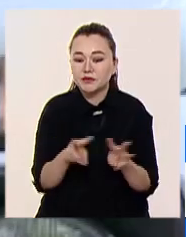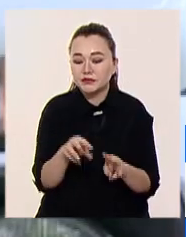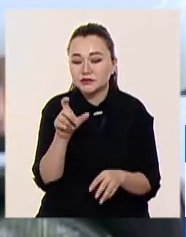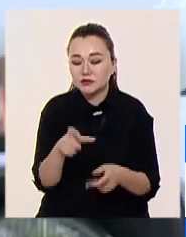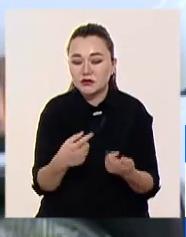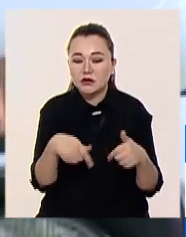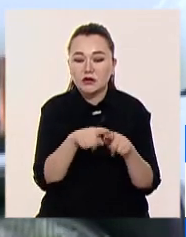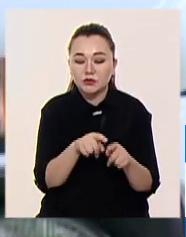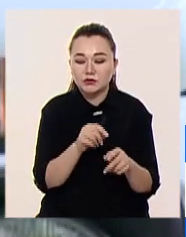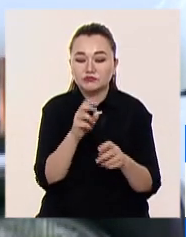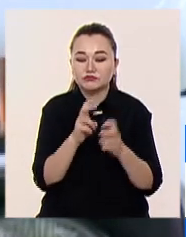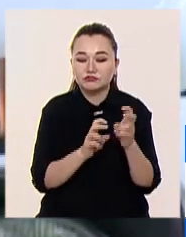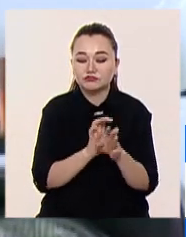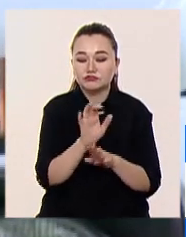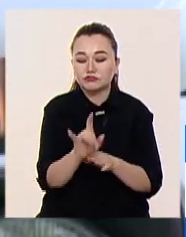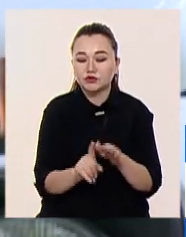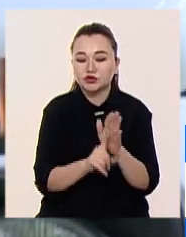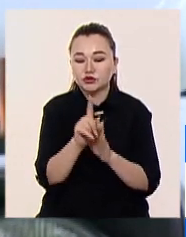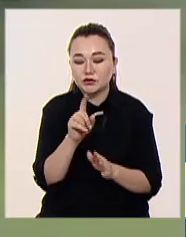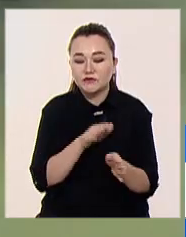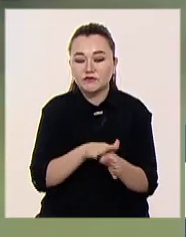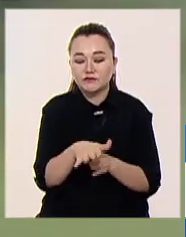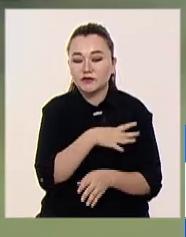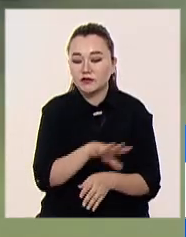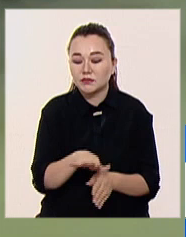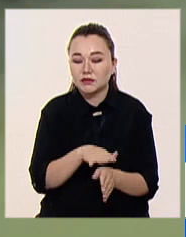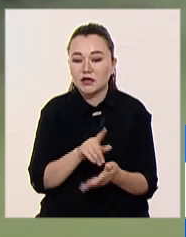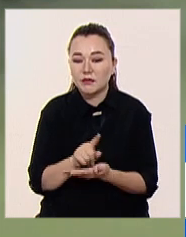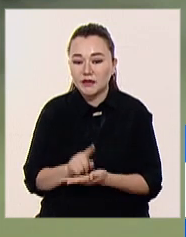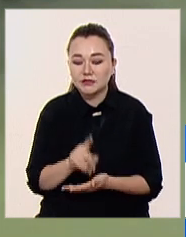компания өндірісті жаңғырту бойынша міндетін орындамаған, сөйтіп